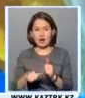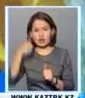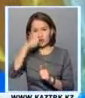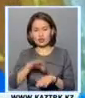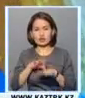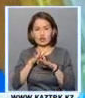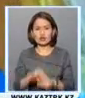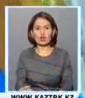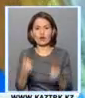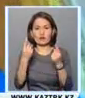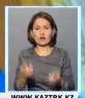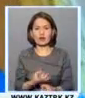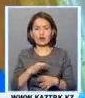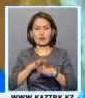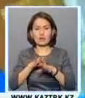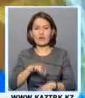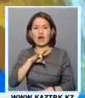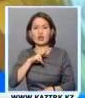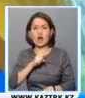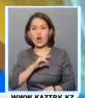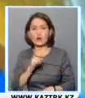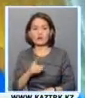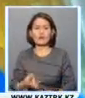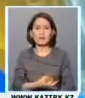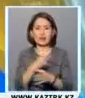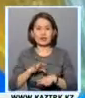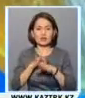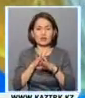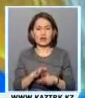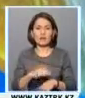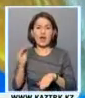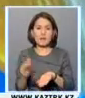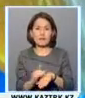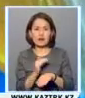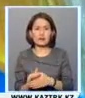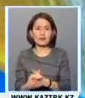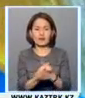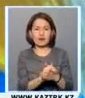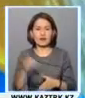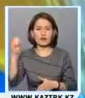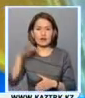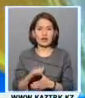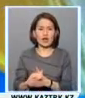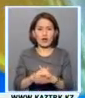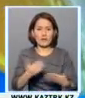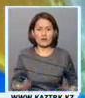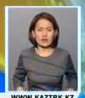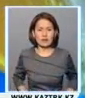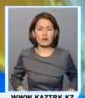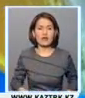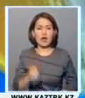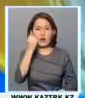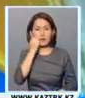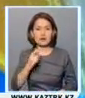Жылда асыға күтетін ұлыстың ұлы күні жайма шуақ Наурыз мерекесі де келіп жетті. Мейірім мен шапағаттың, бірлік пен ынтымақтың белгісі саналатын